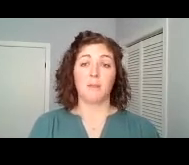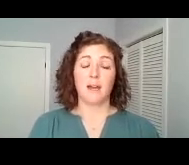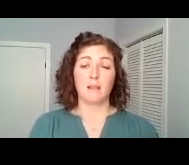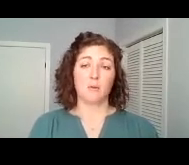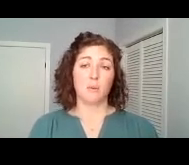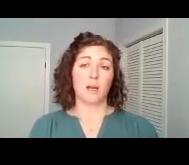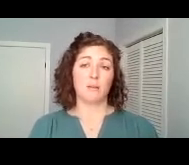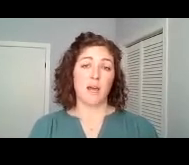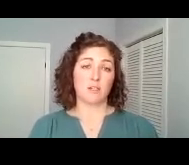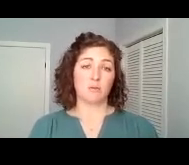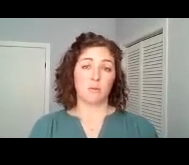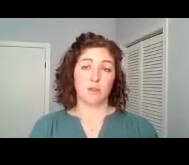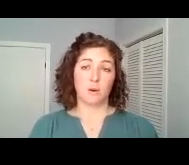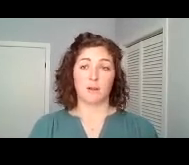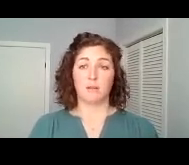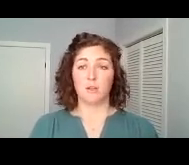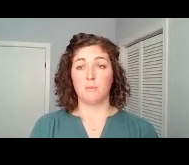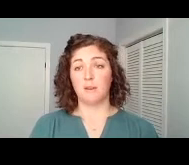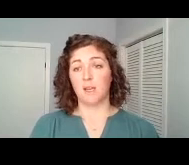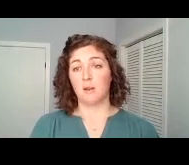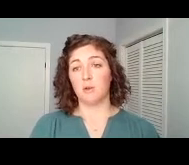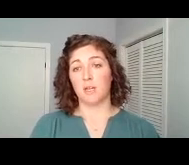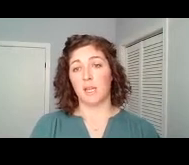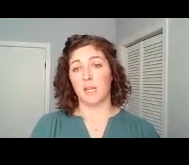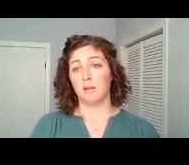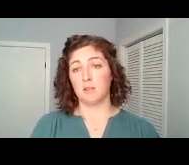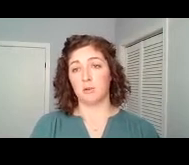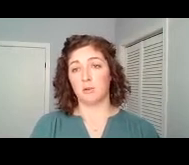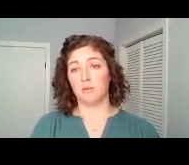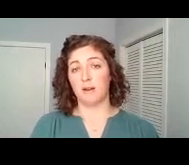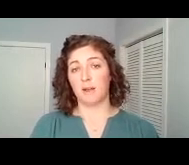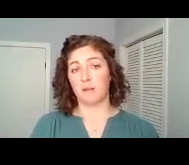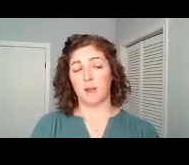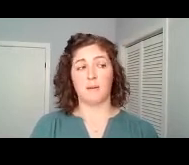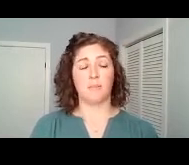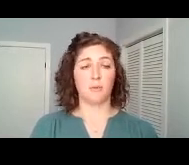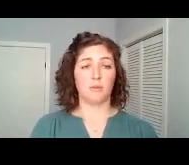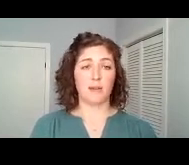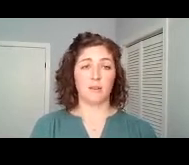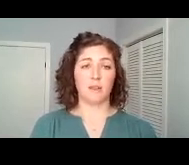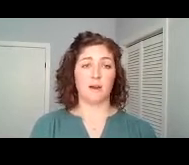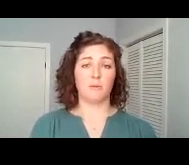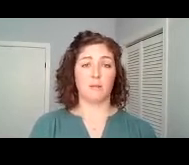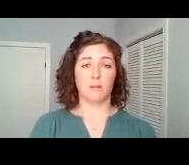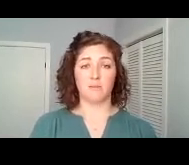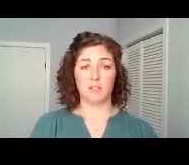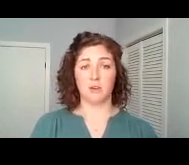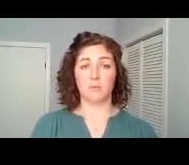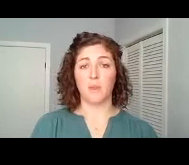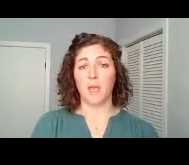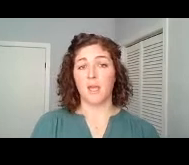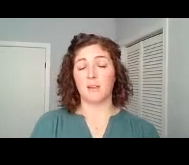sentir malade, vous allez avoir peut-être une fièvre, mais ça, c'est la réaction naturelle du corps à